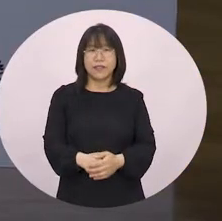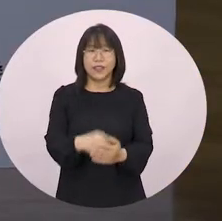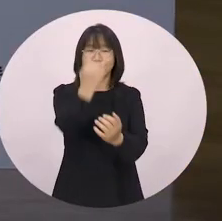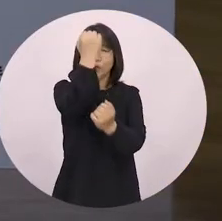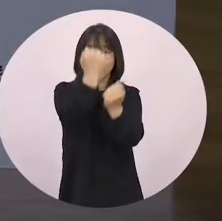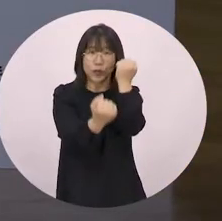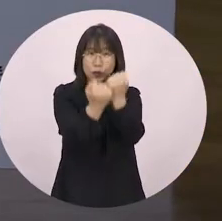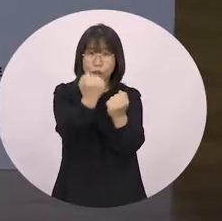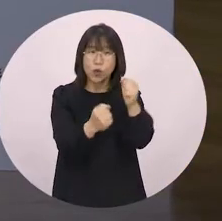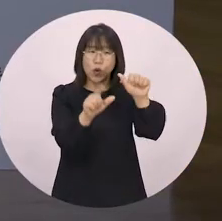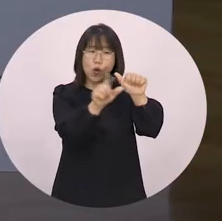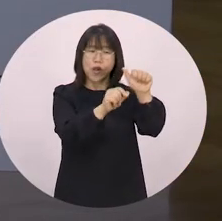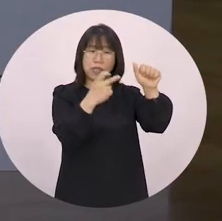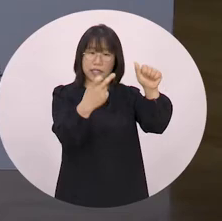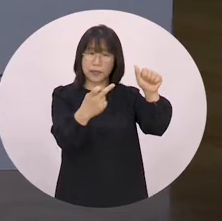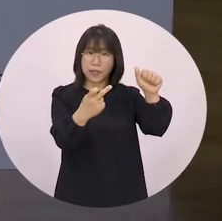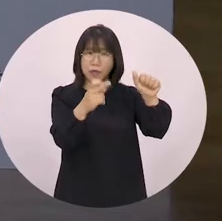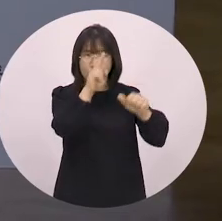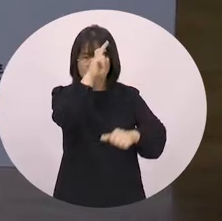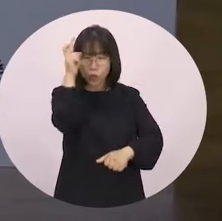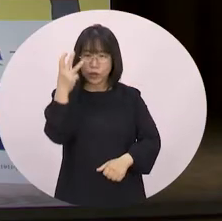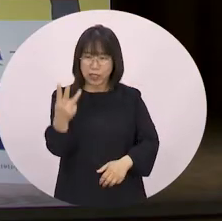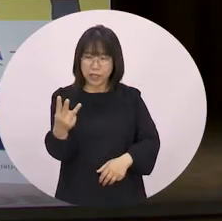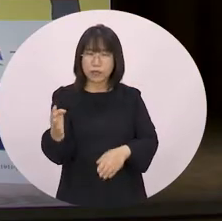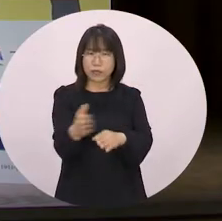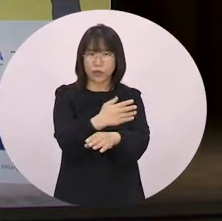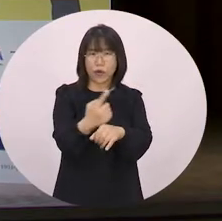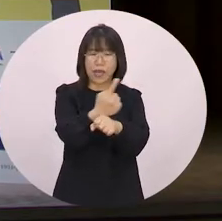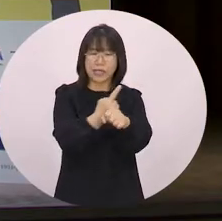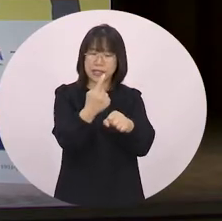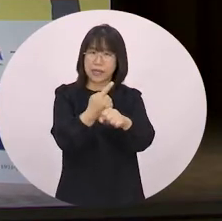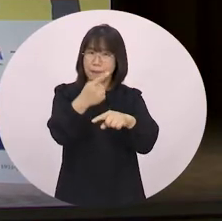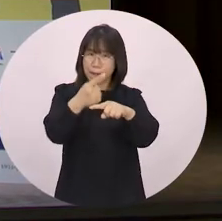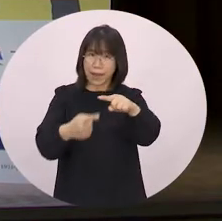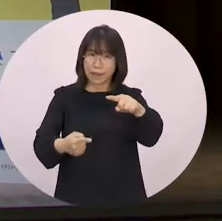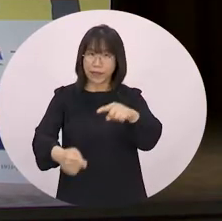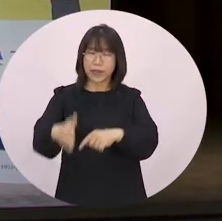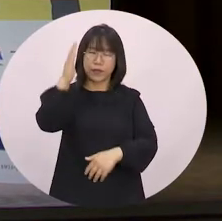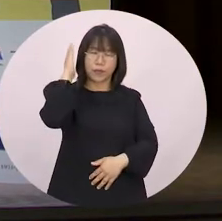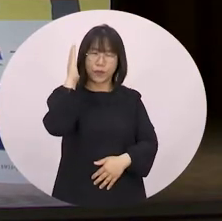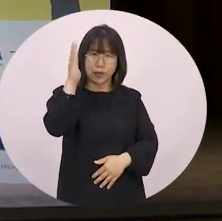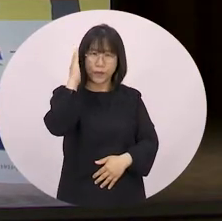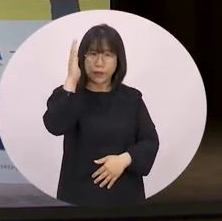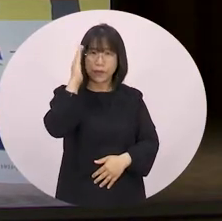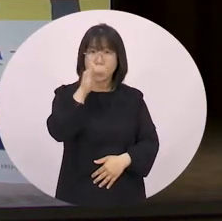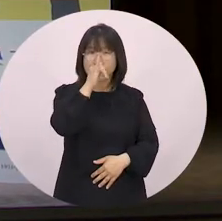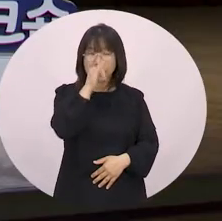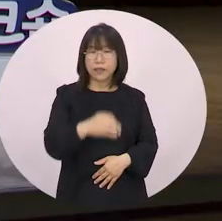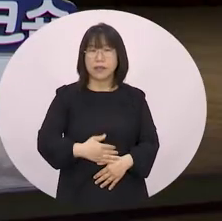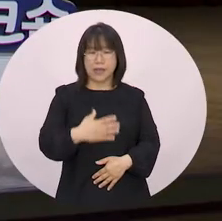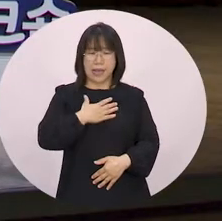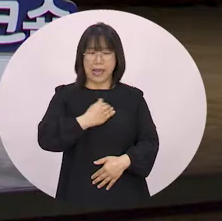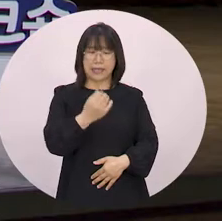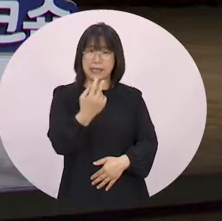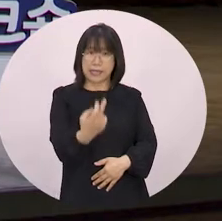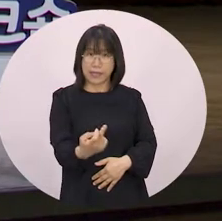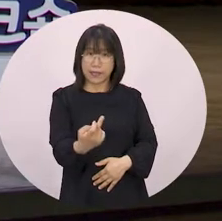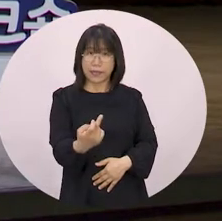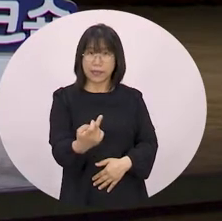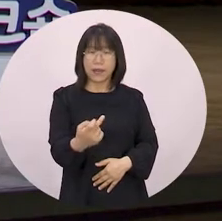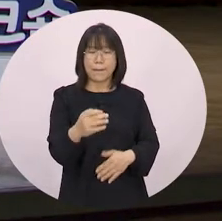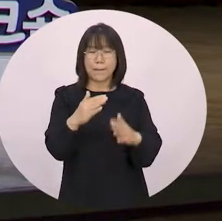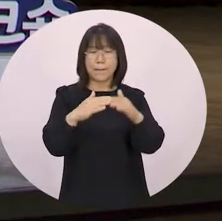워크숍은 지난 12일 오후 3시부터 1시간 반 동안 진행됐습니다 이날 워크숍에는 안산시 마을